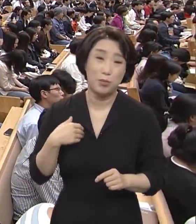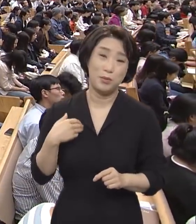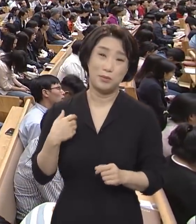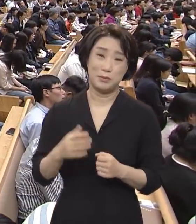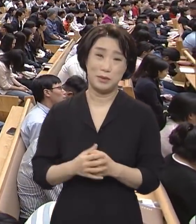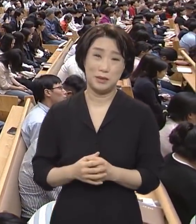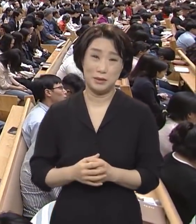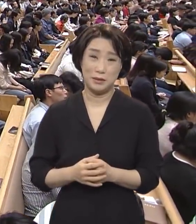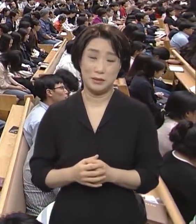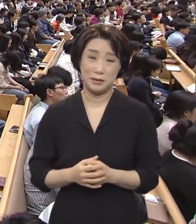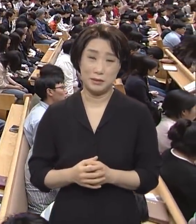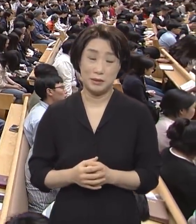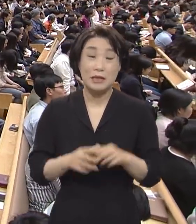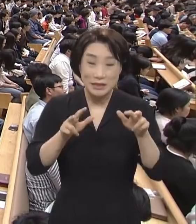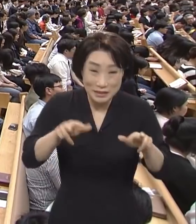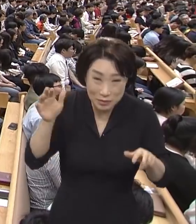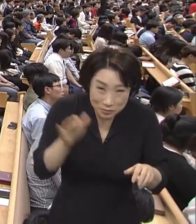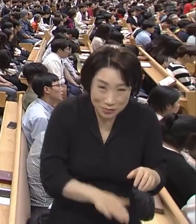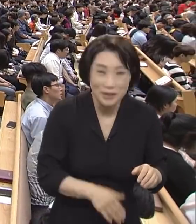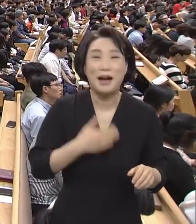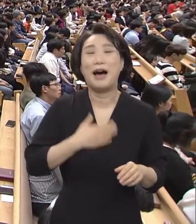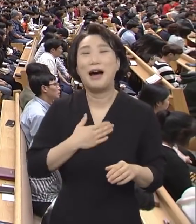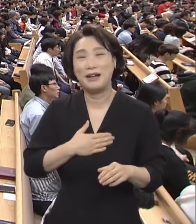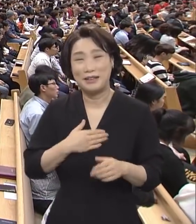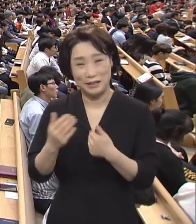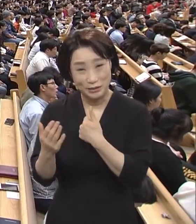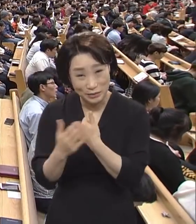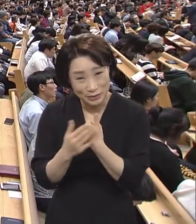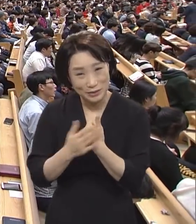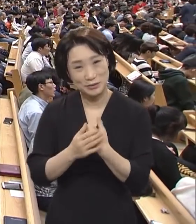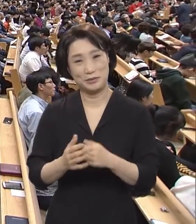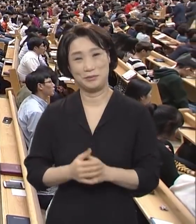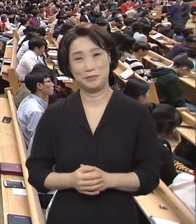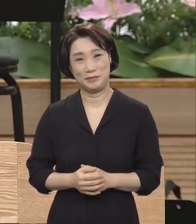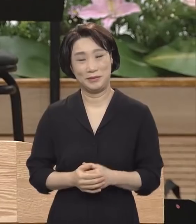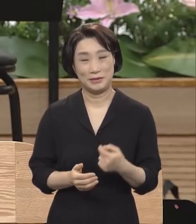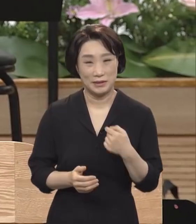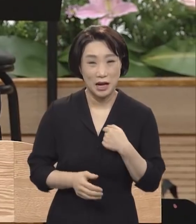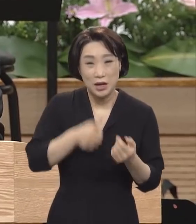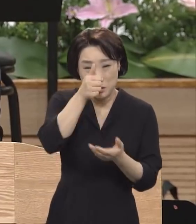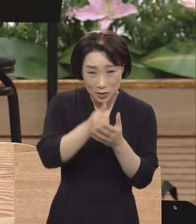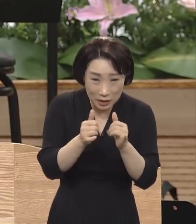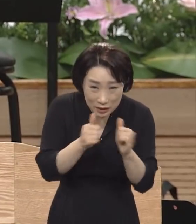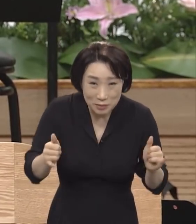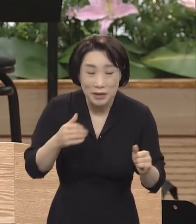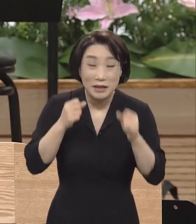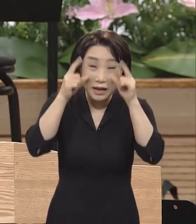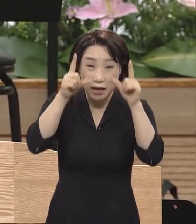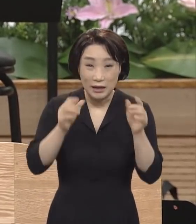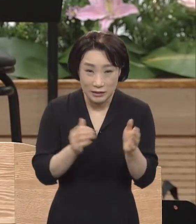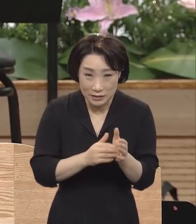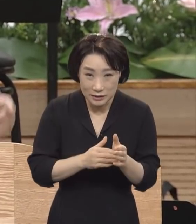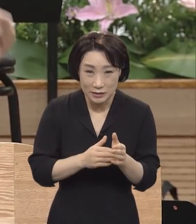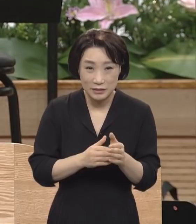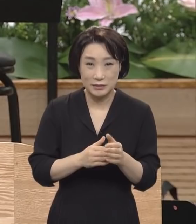지금부터 알아가게 하옵소서 나는 죄인임을 깨달았사오니